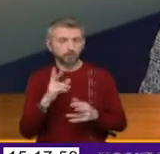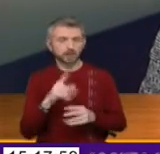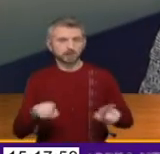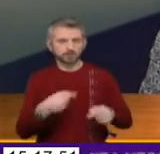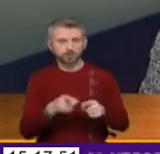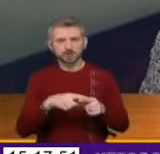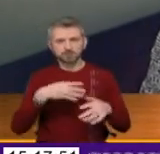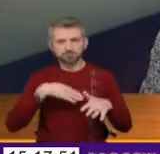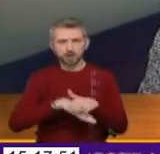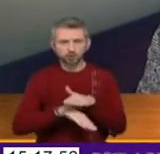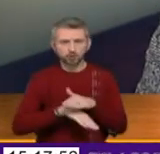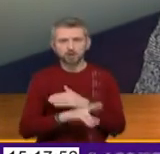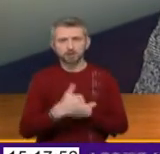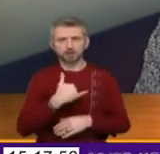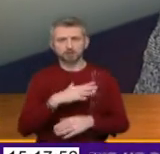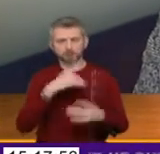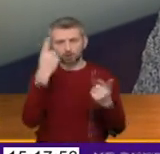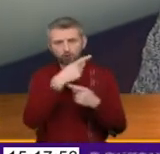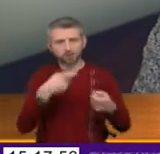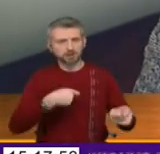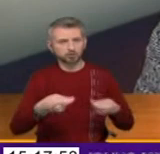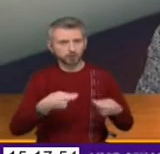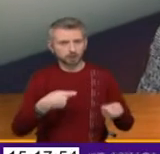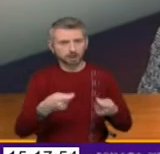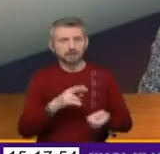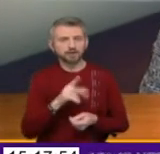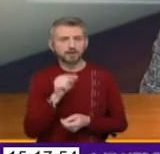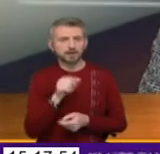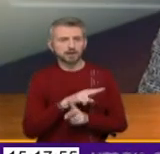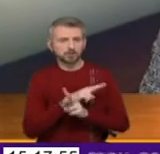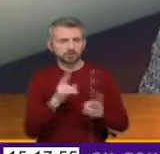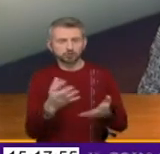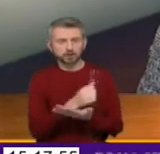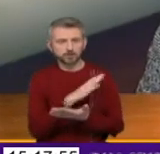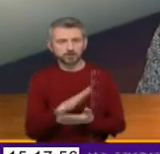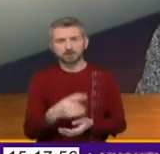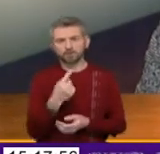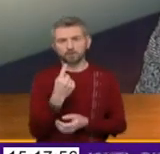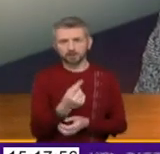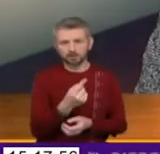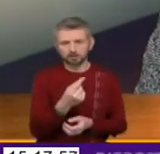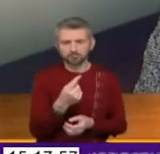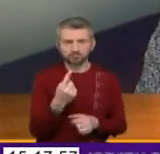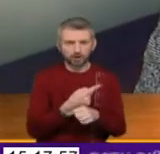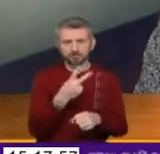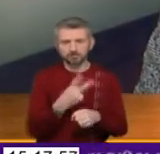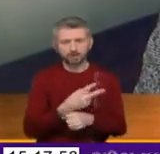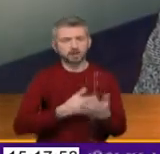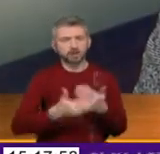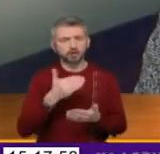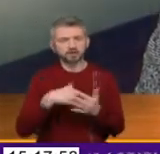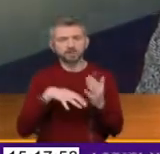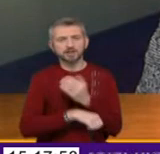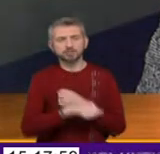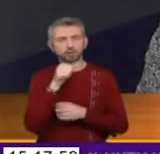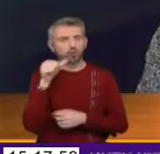це метро, як в нас були оголошені торги, як їх ніхто не виграв один-другий раз. І нарешті, наприкінці минулого